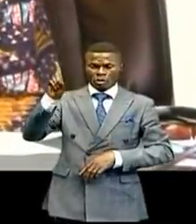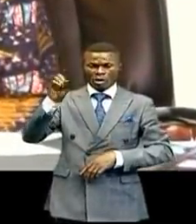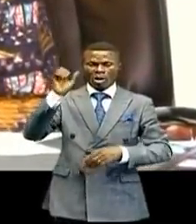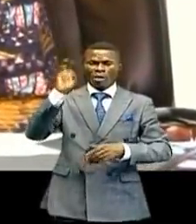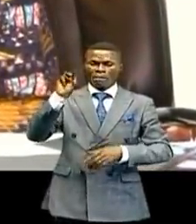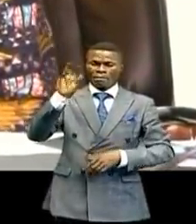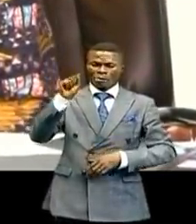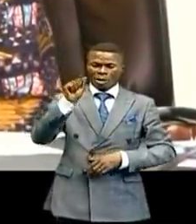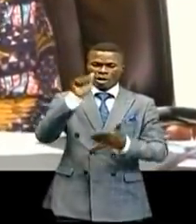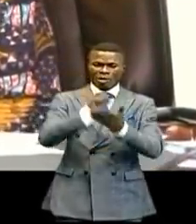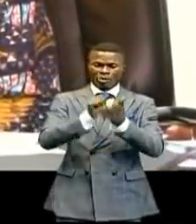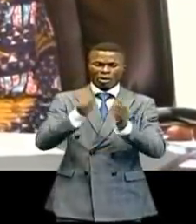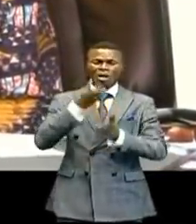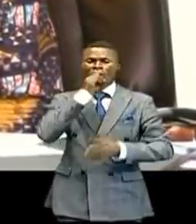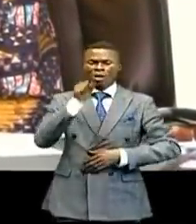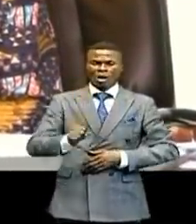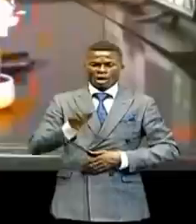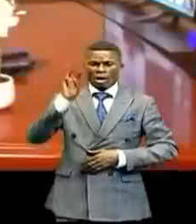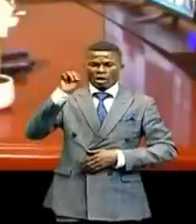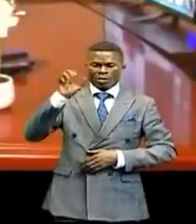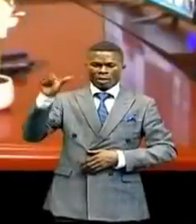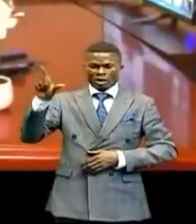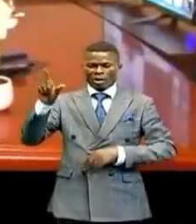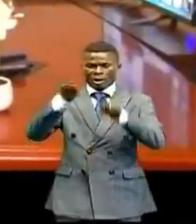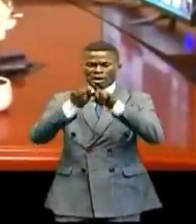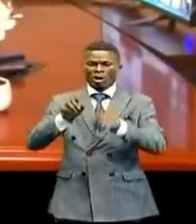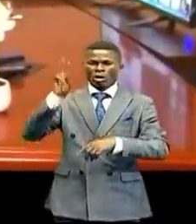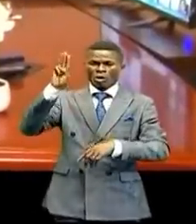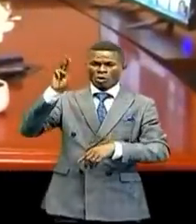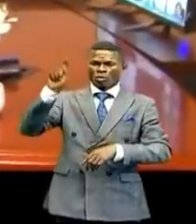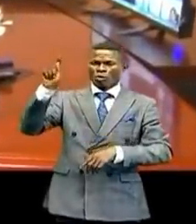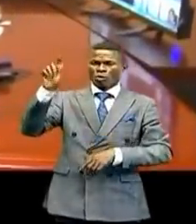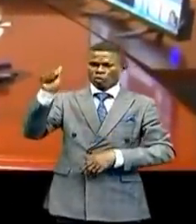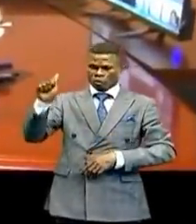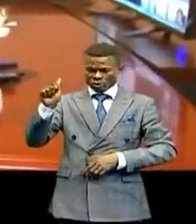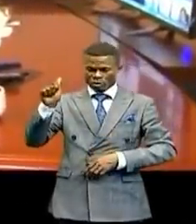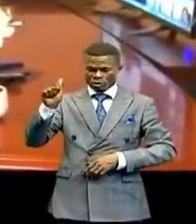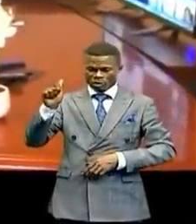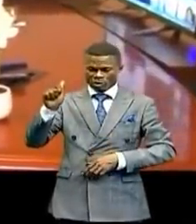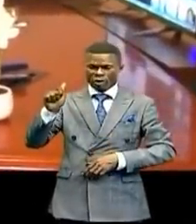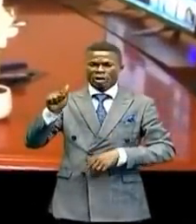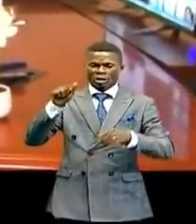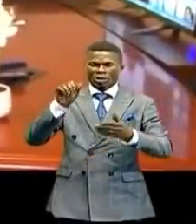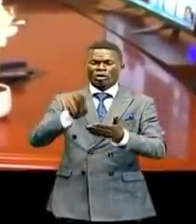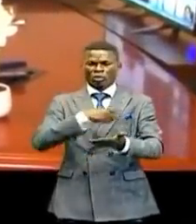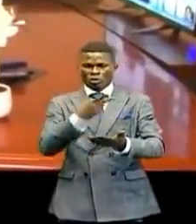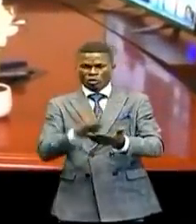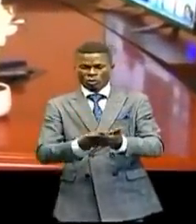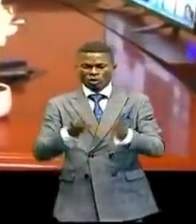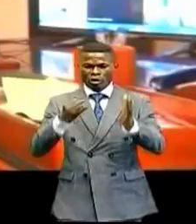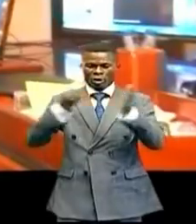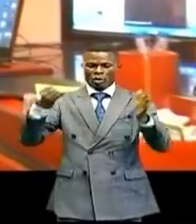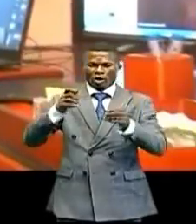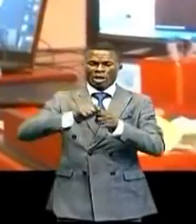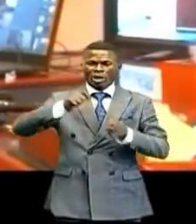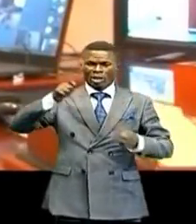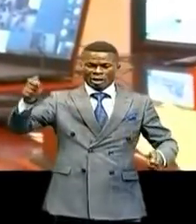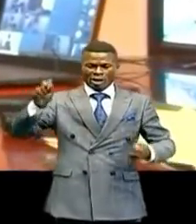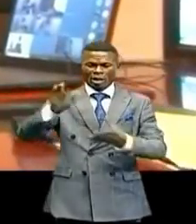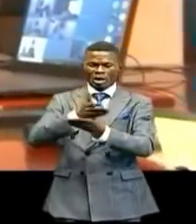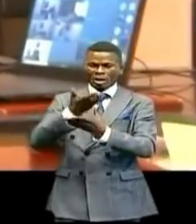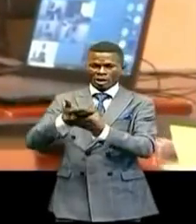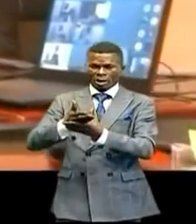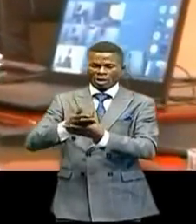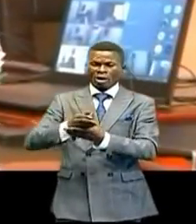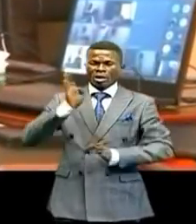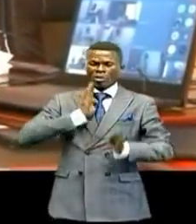Mambasa, Bafouassende, Kisangani, Banalia et Bouta. Elle est actuellement en terre, sauf le 60 km compris